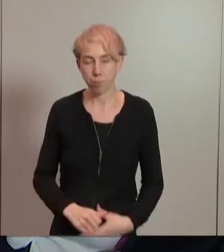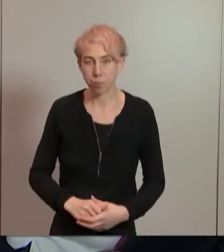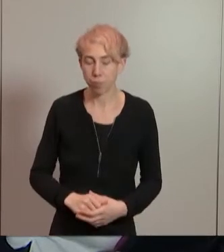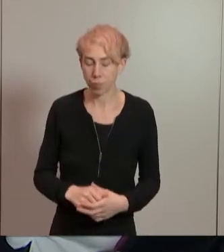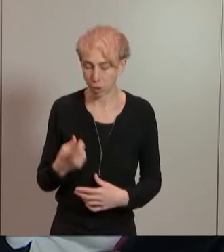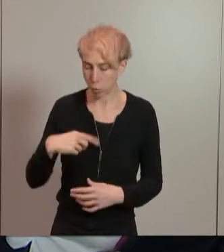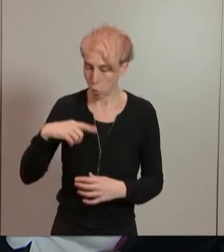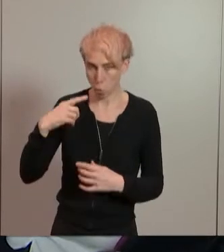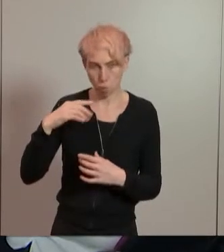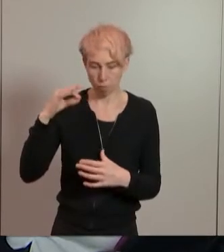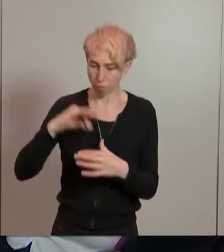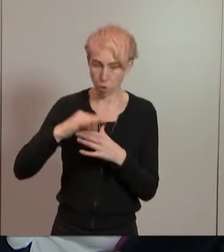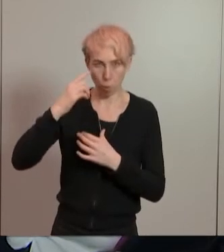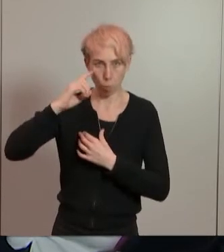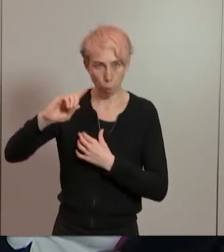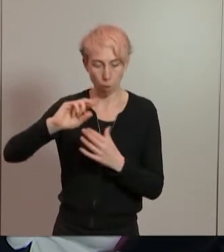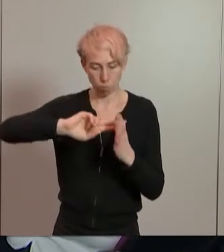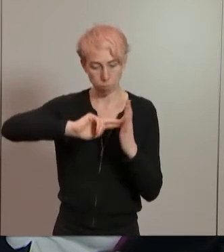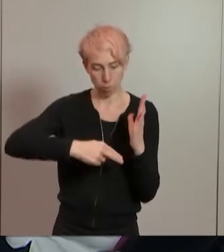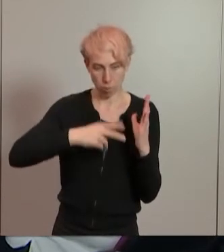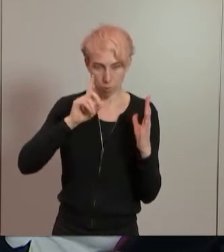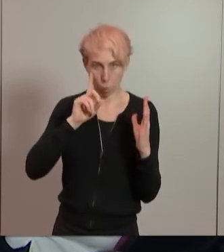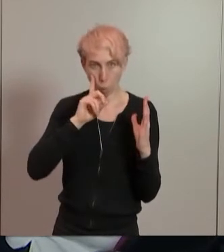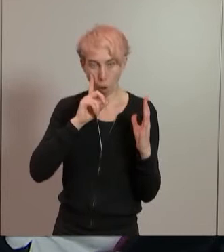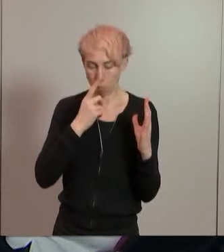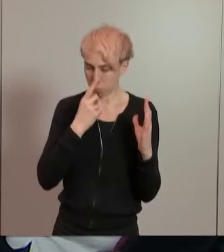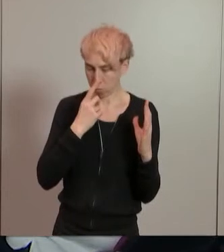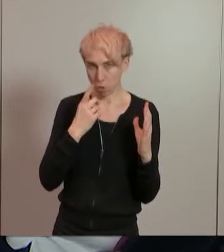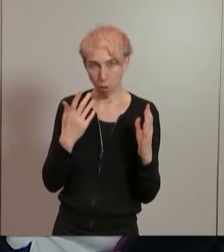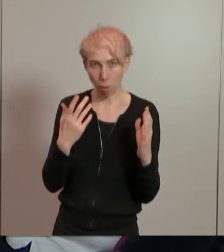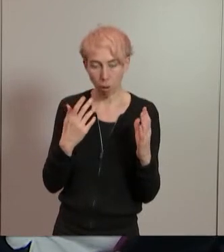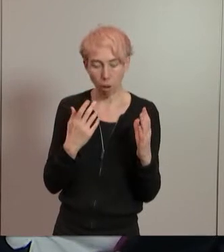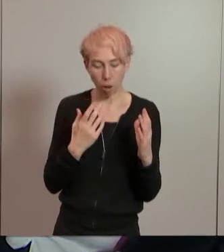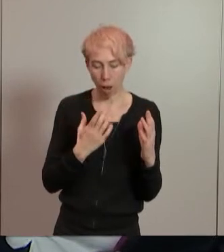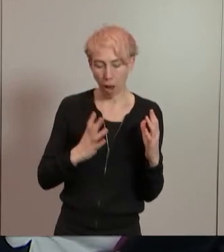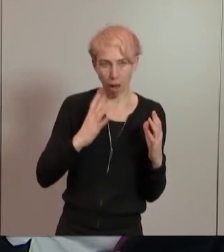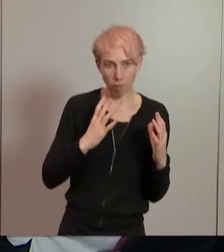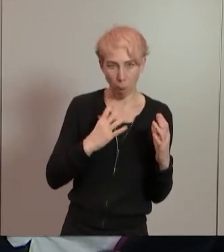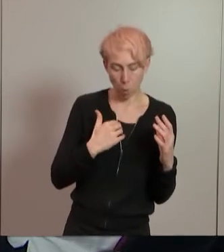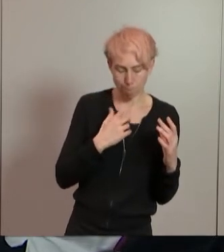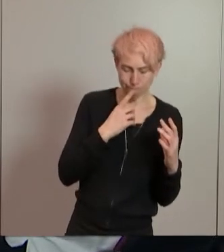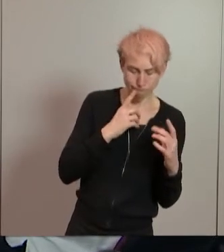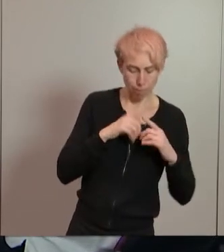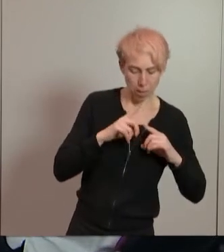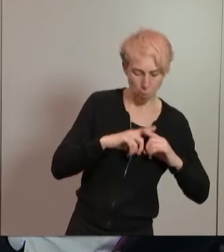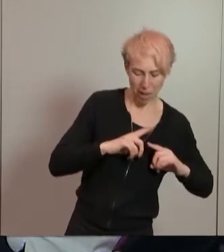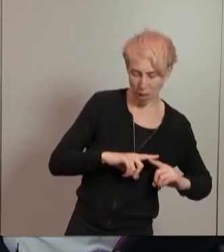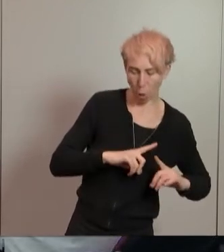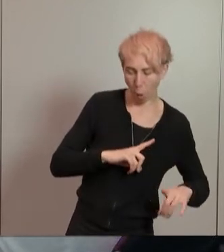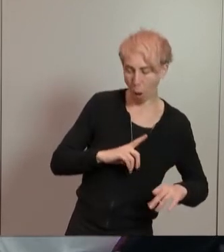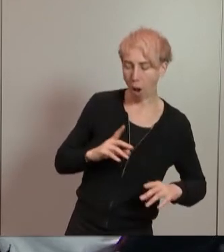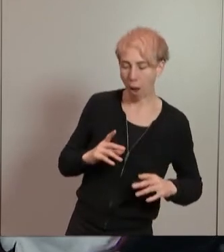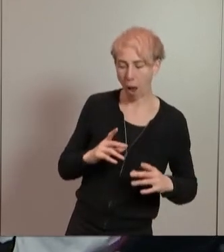Nous voterons pour la signature de cet avenant parce qu'il répond en grande partie aux réserves que nous avions sur ce dispositif à sa